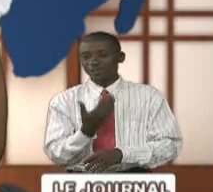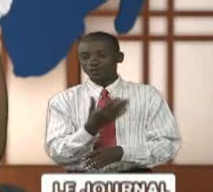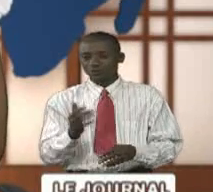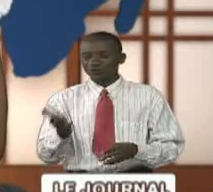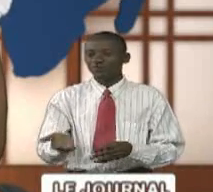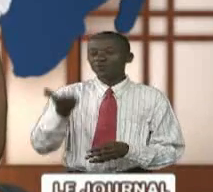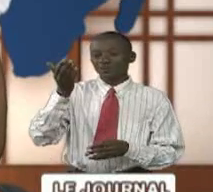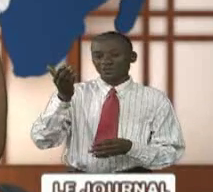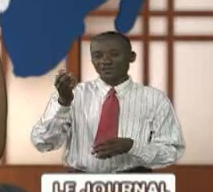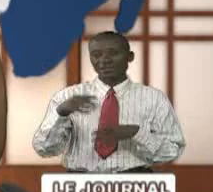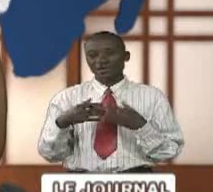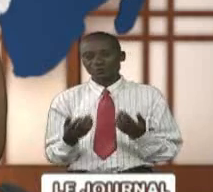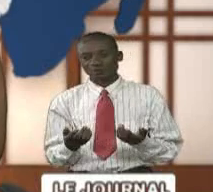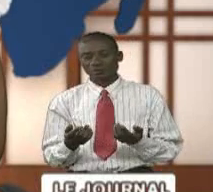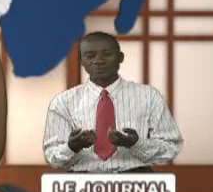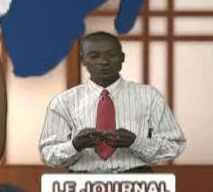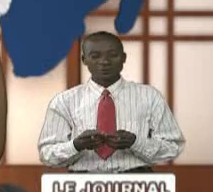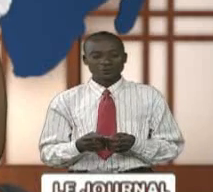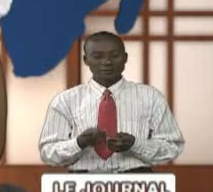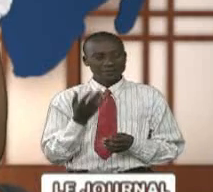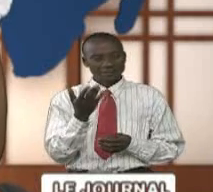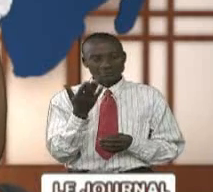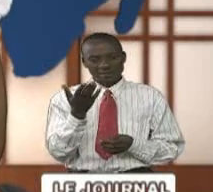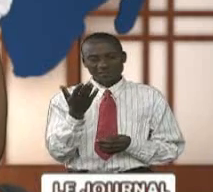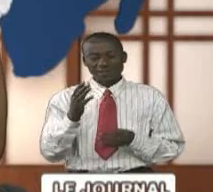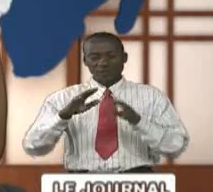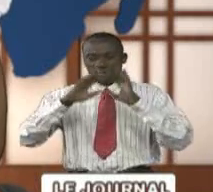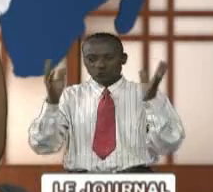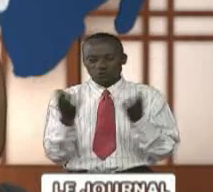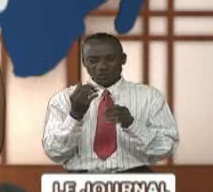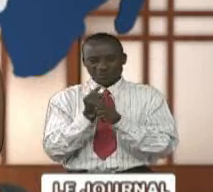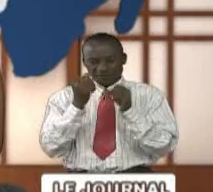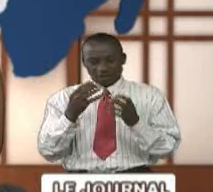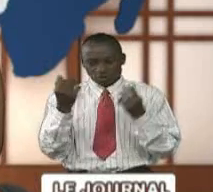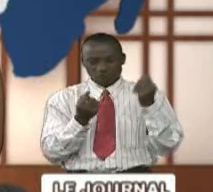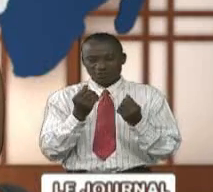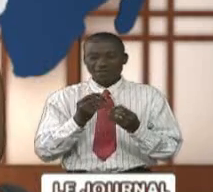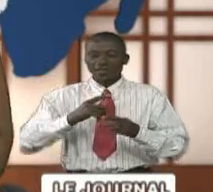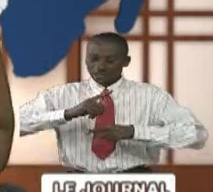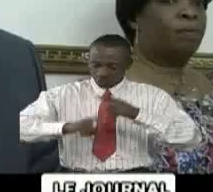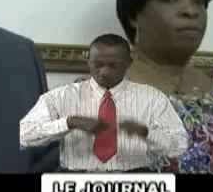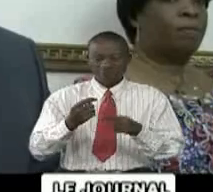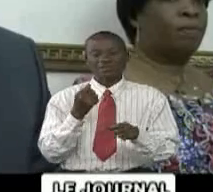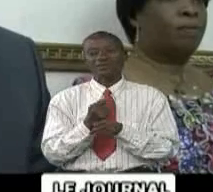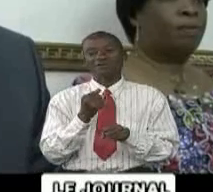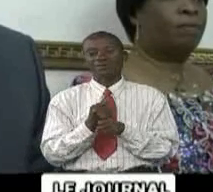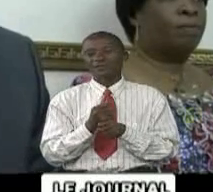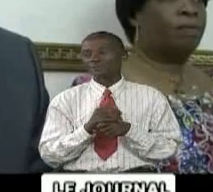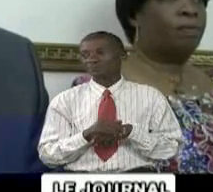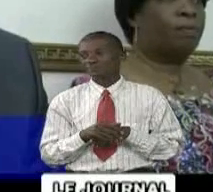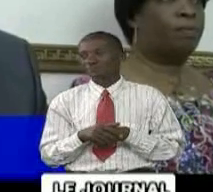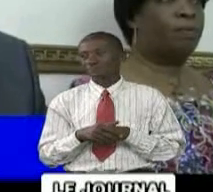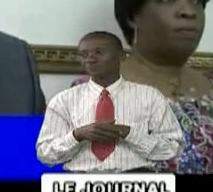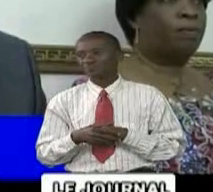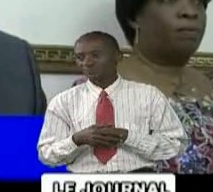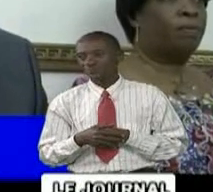et l'intersyndicale appellent le personnel à reprendre le travail. David Mubenga était là. Lorsque la délégation